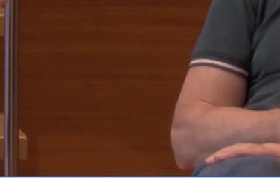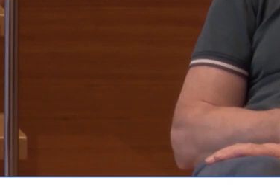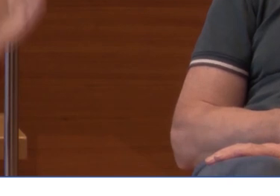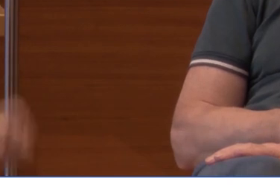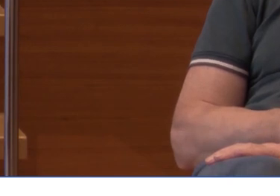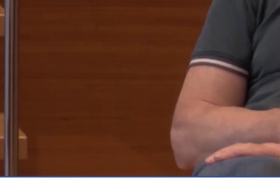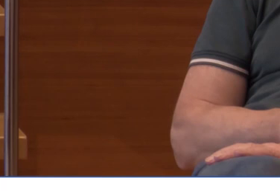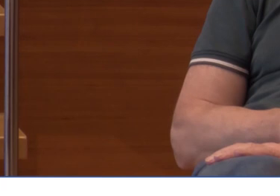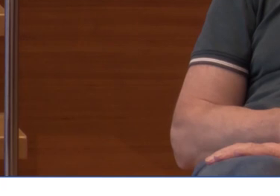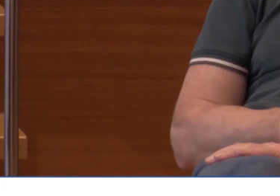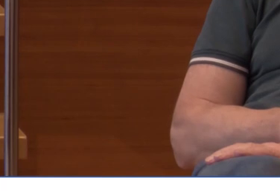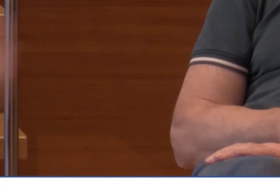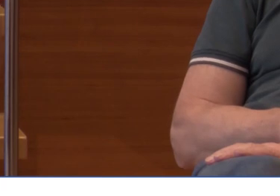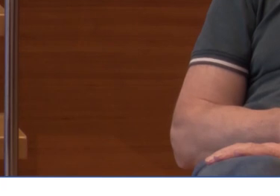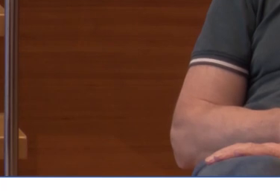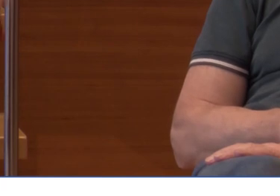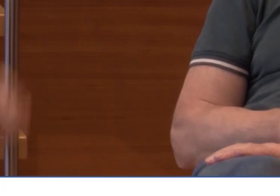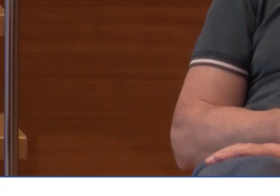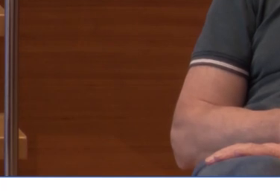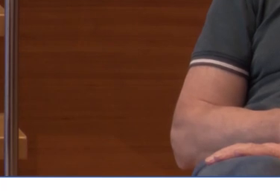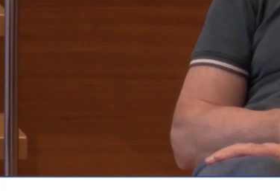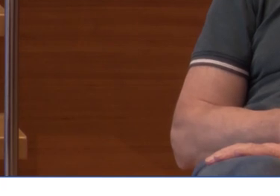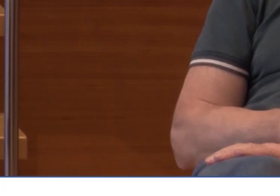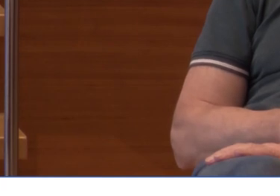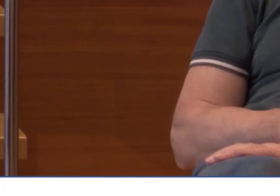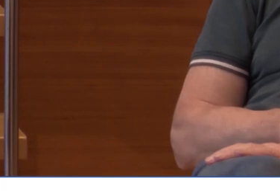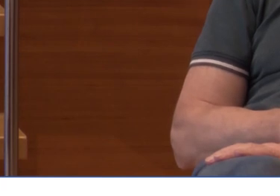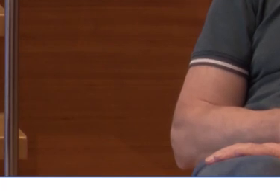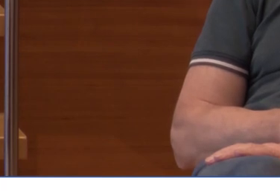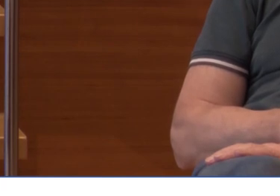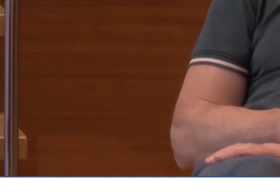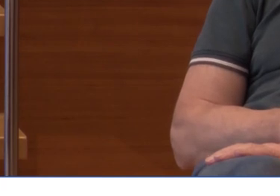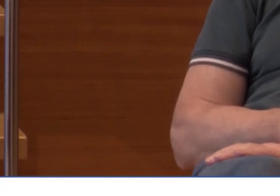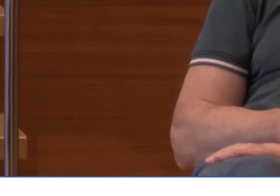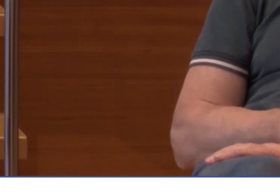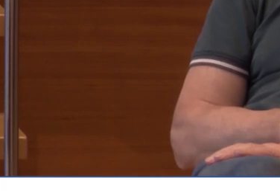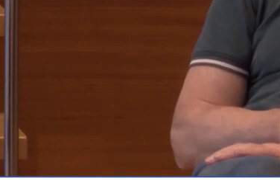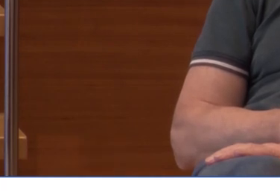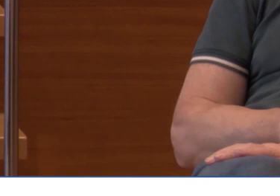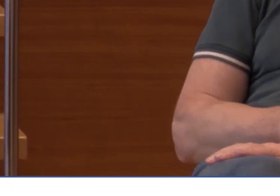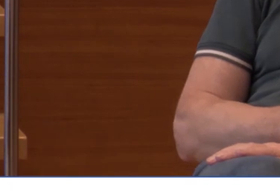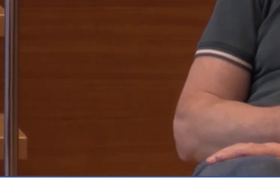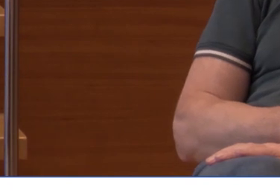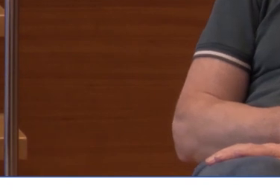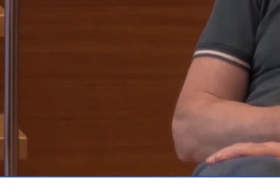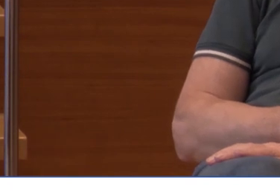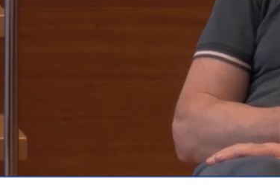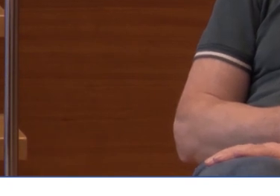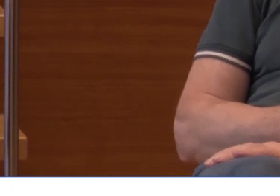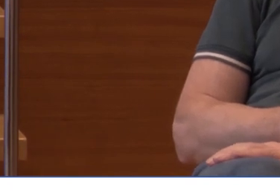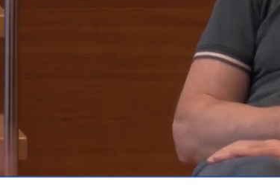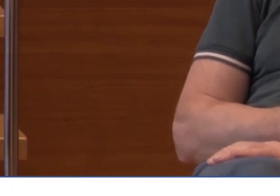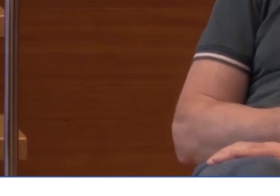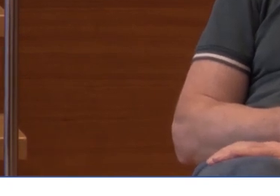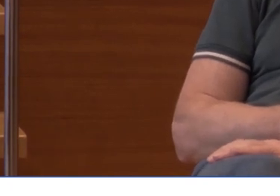festgemacht ja weiß ich nicht mehr gewickelt werden vielleicht machen Sie es hier genauso wie mit den anderen Einzelfällen dass wir die